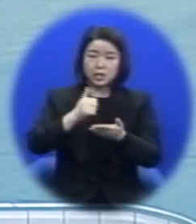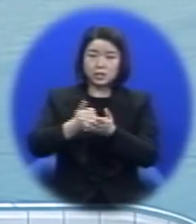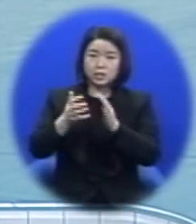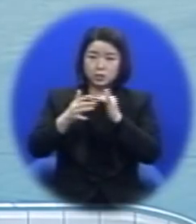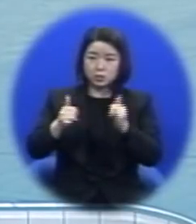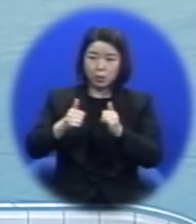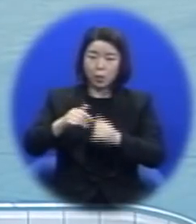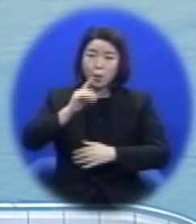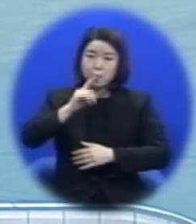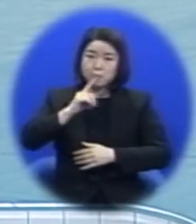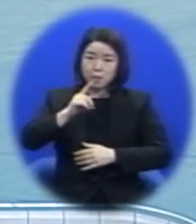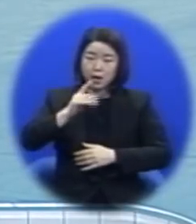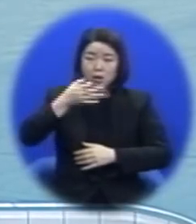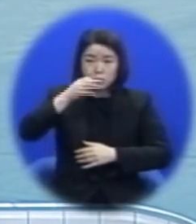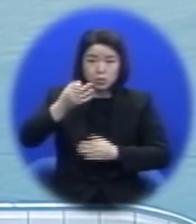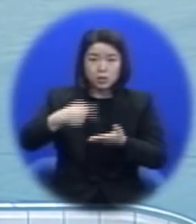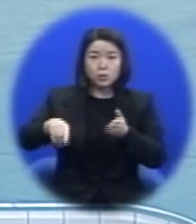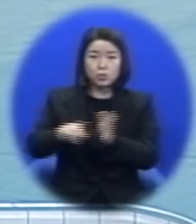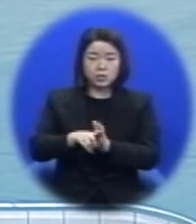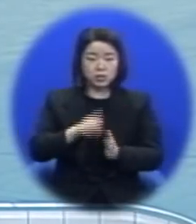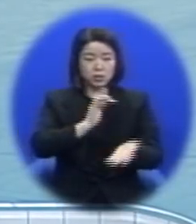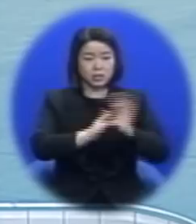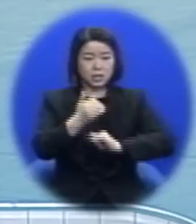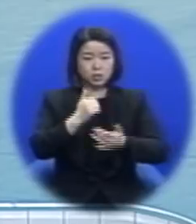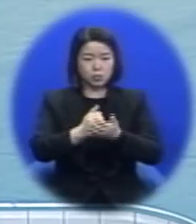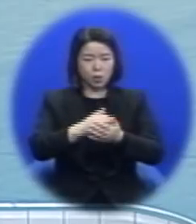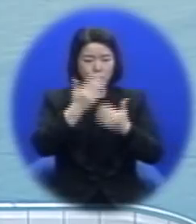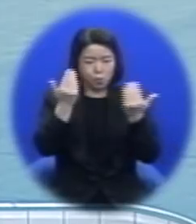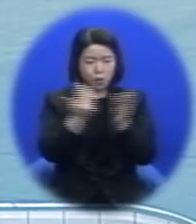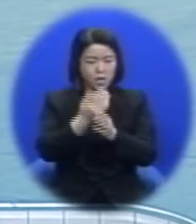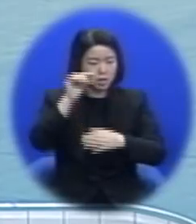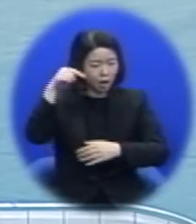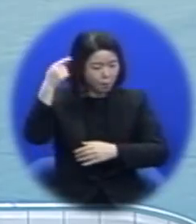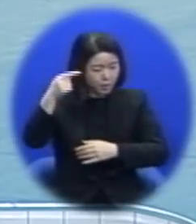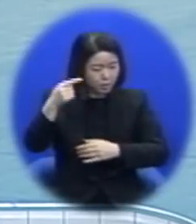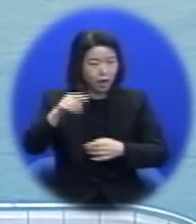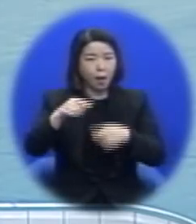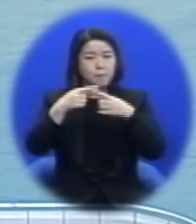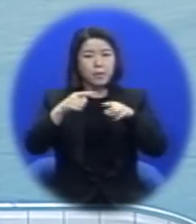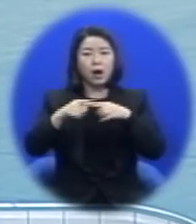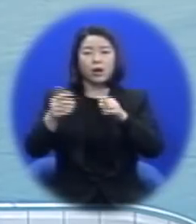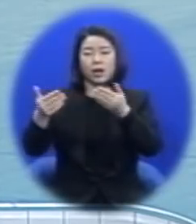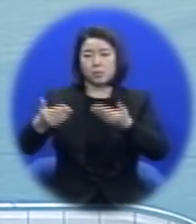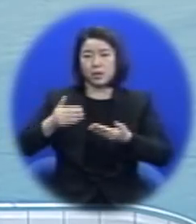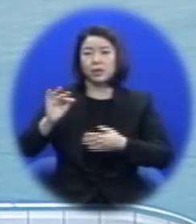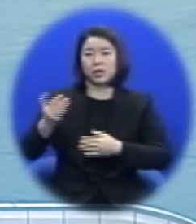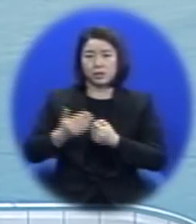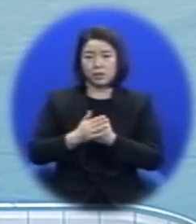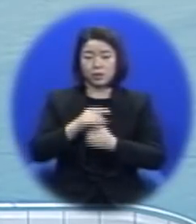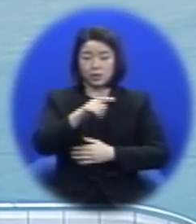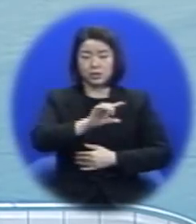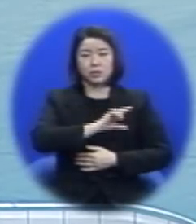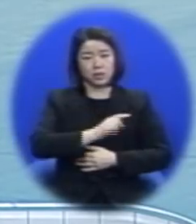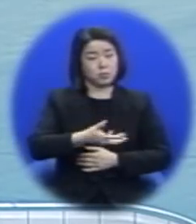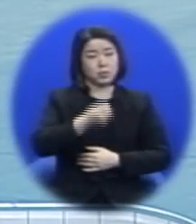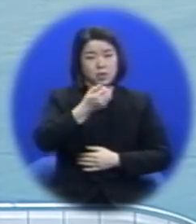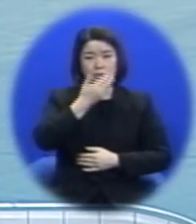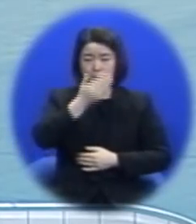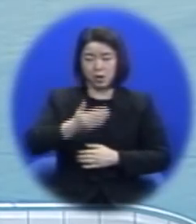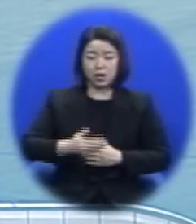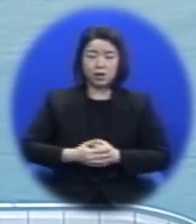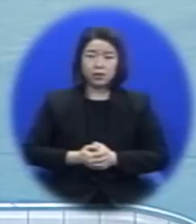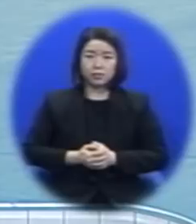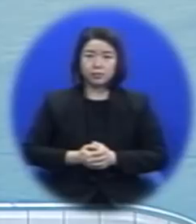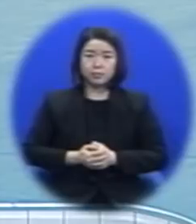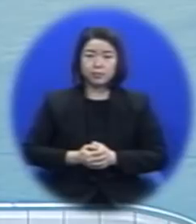받으려면 여러분은 예수님에게 미쳤다는 평가를 받으셔야 그 이름을 얻게 됩니다.